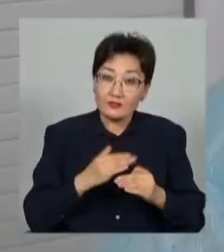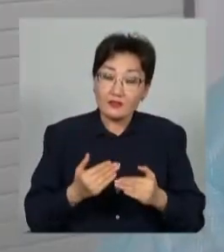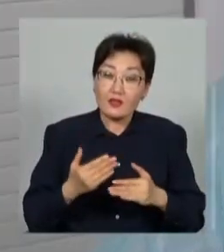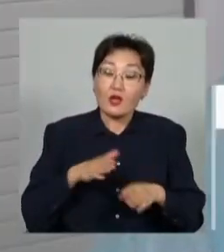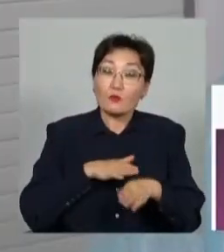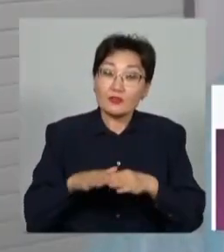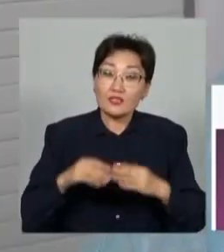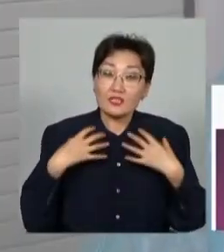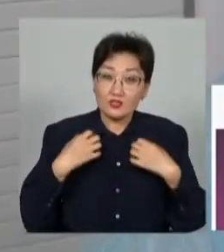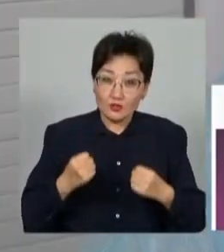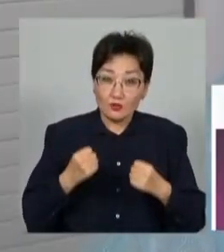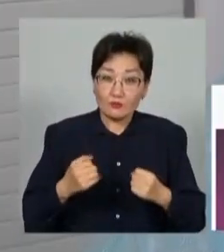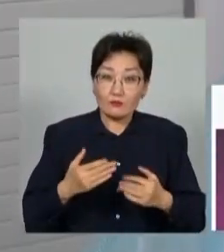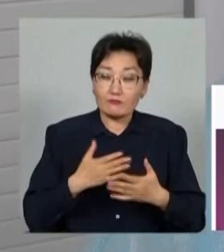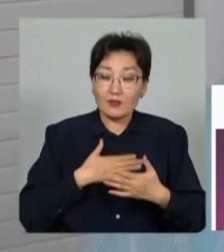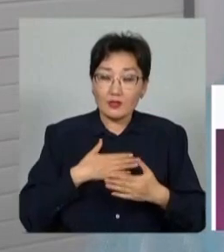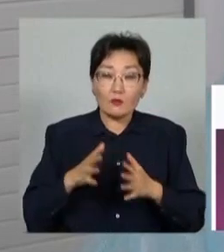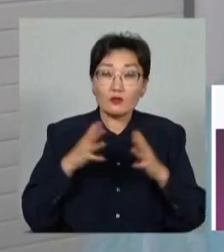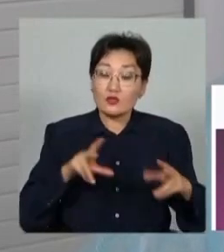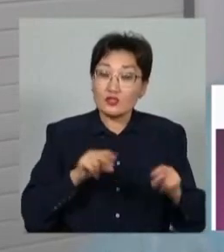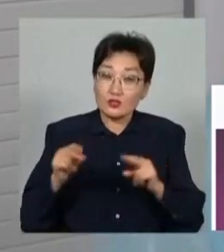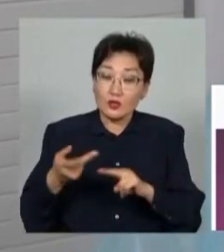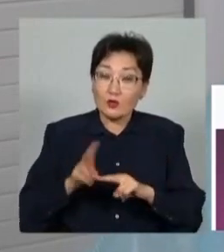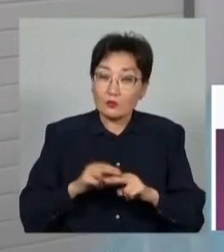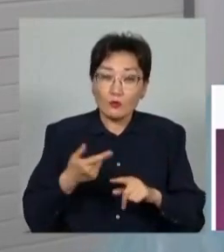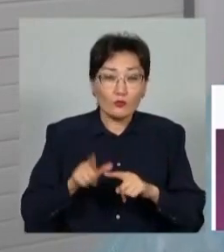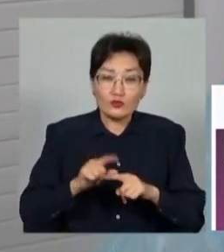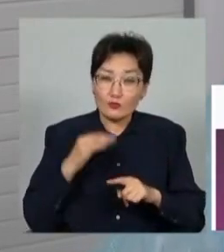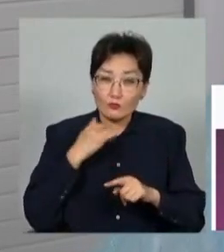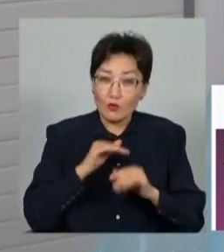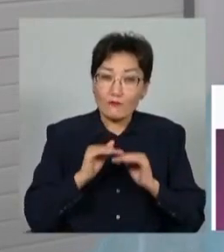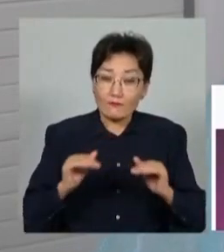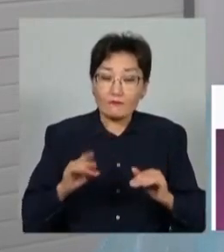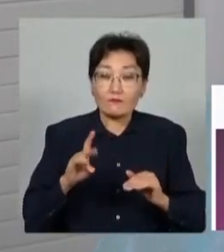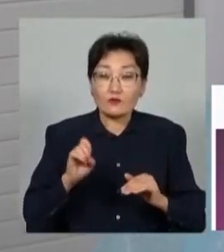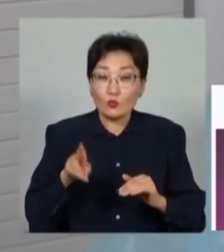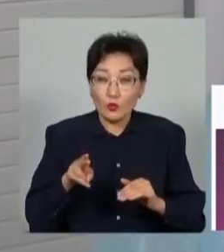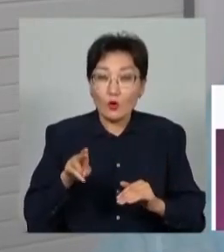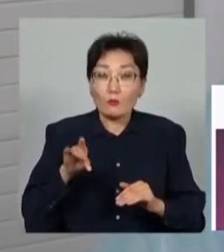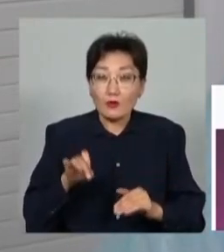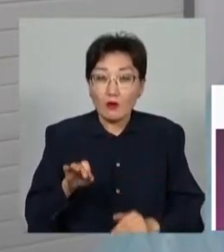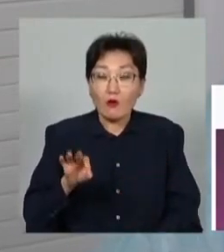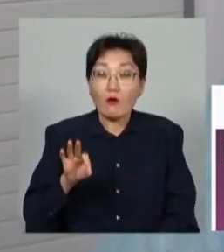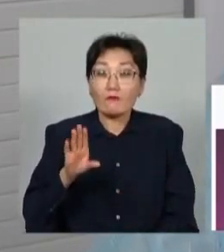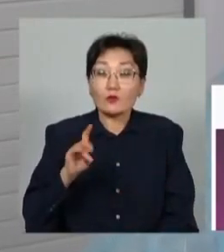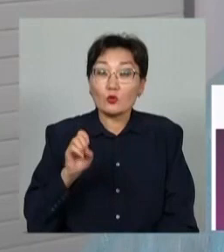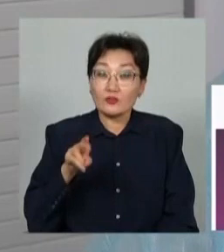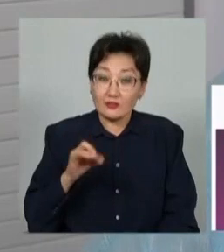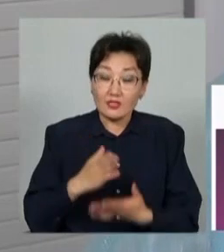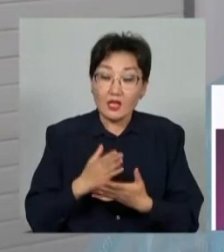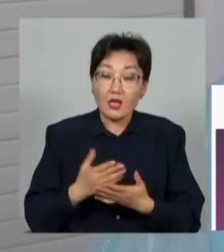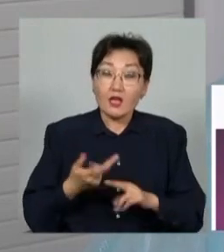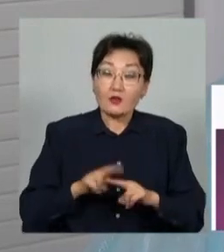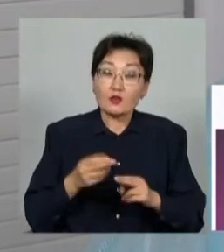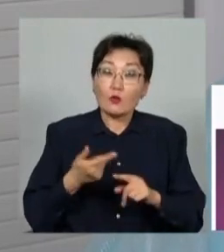излечилась от для нас большое счастье как для внуков которых очень много да весь праправнуки тоже если вот так сказать и это